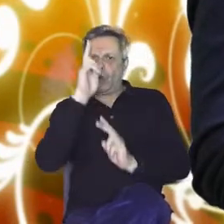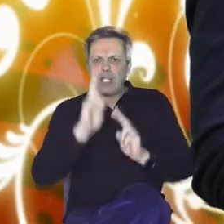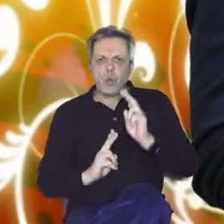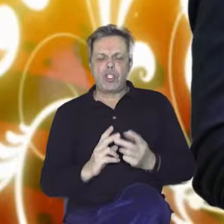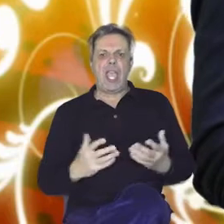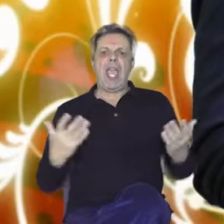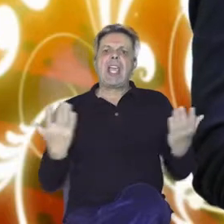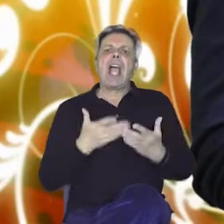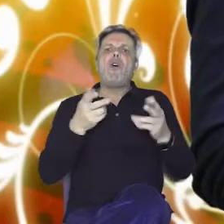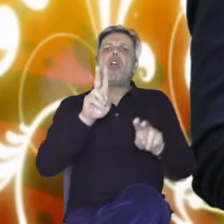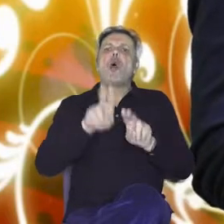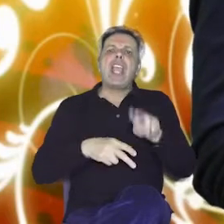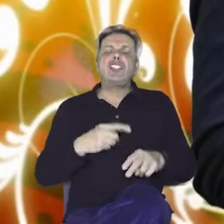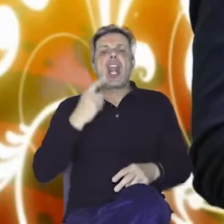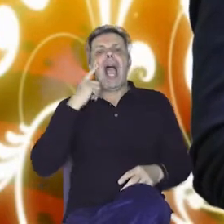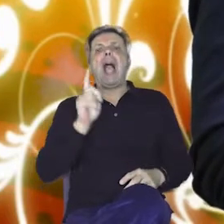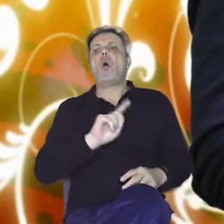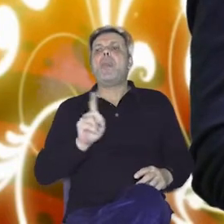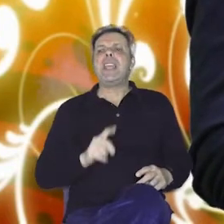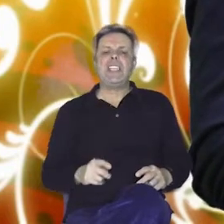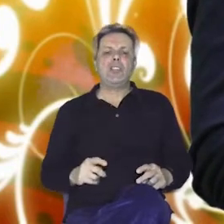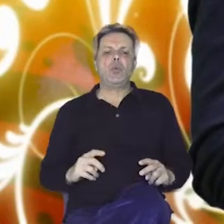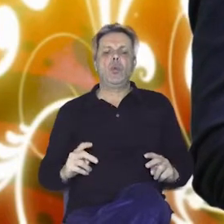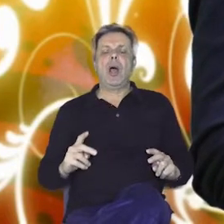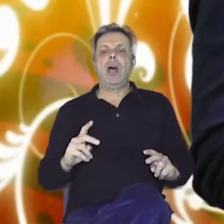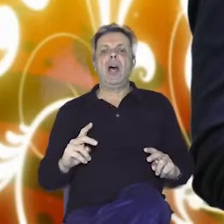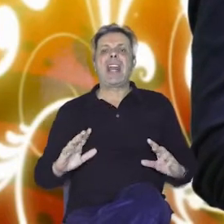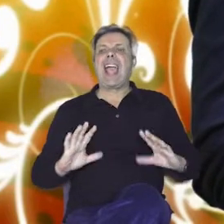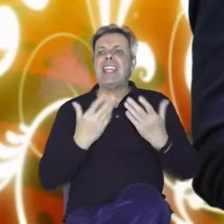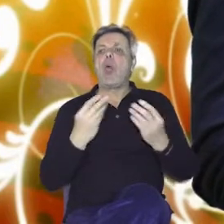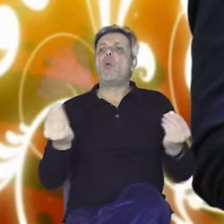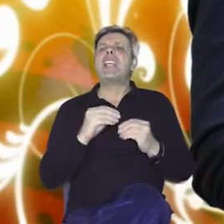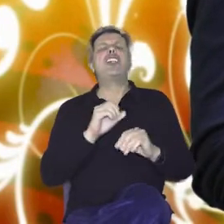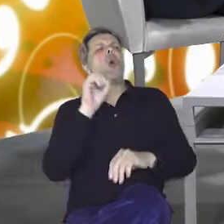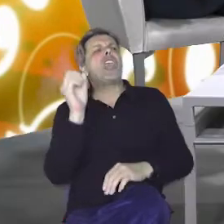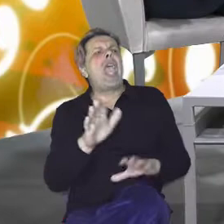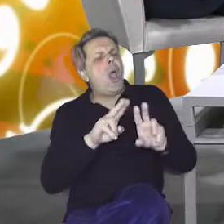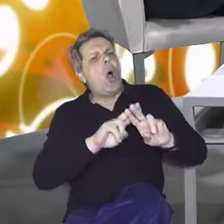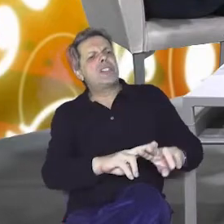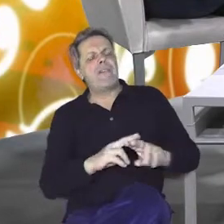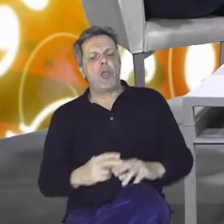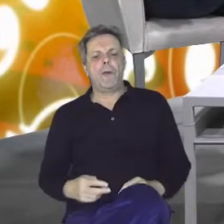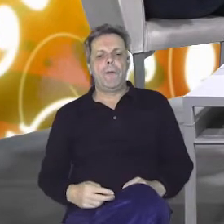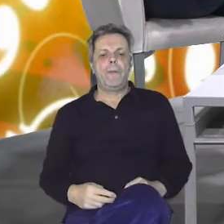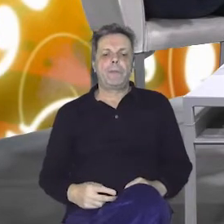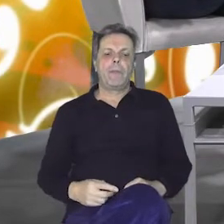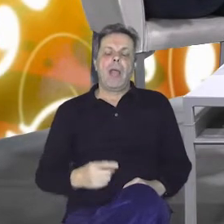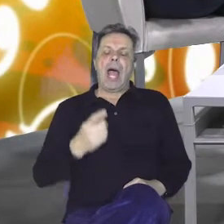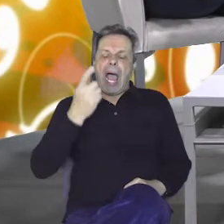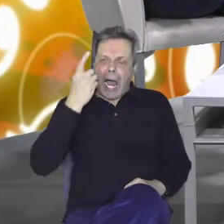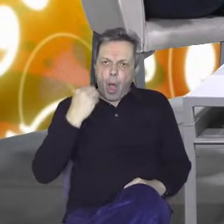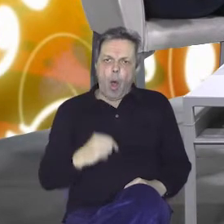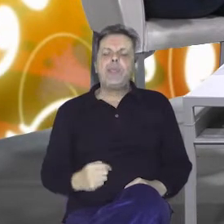kako je to liječenje ako nije reagirao, zašto ih je ostavio itd. Ali onda se zapravo